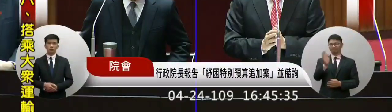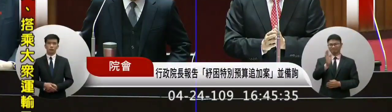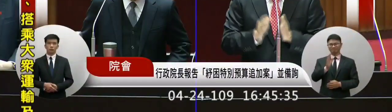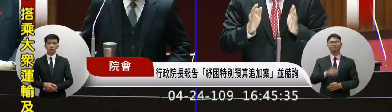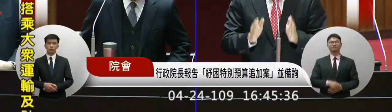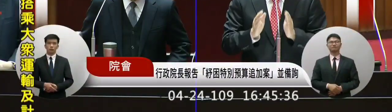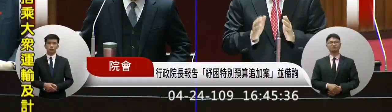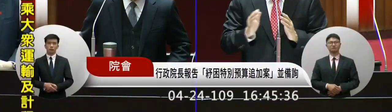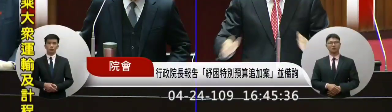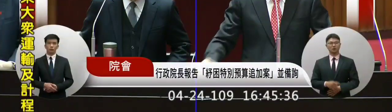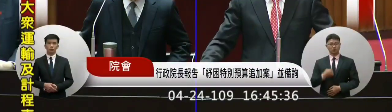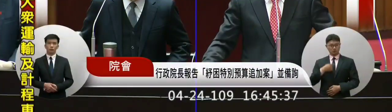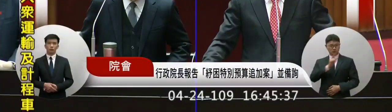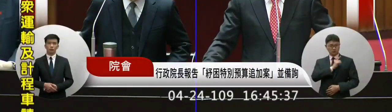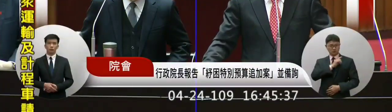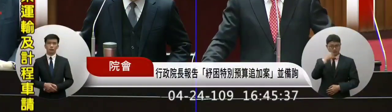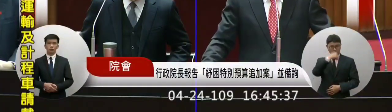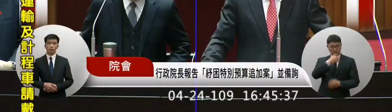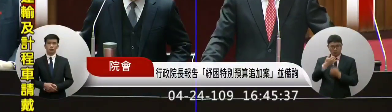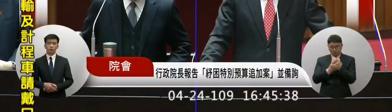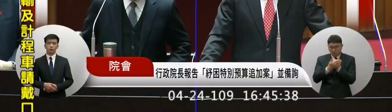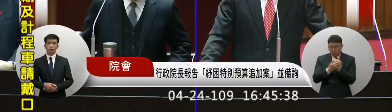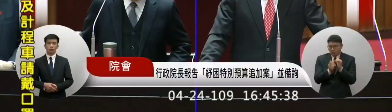为我们要保护我们的国人。